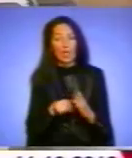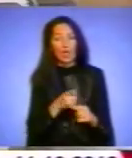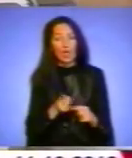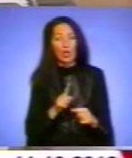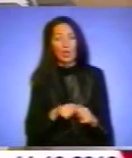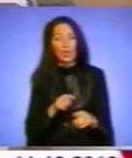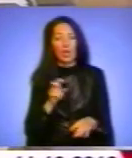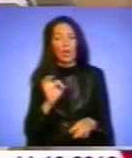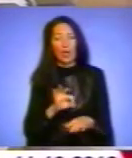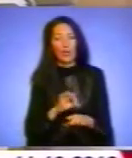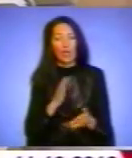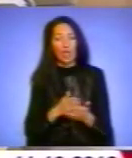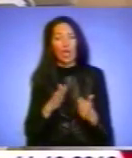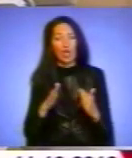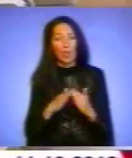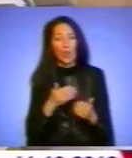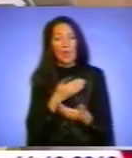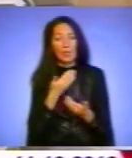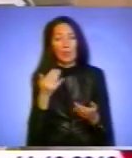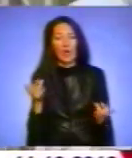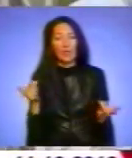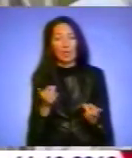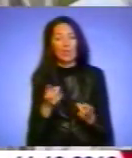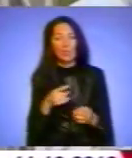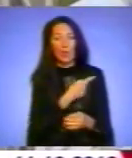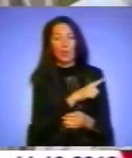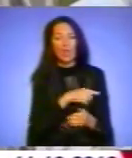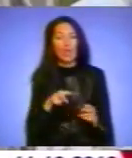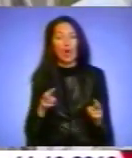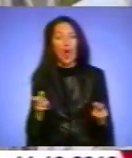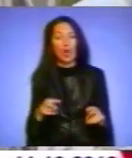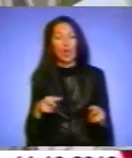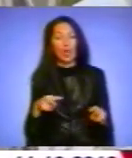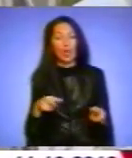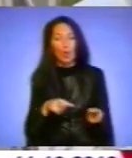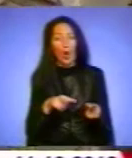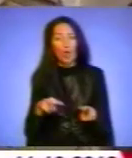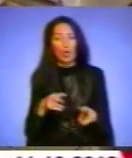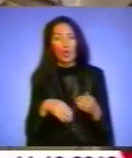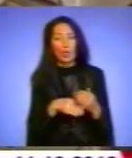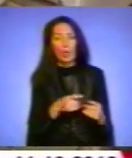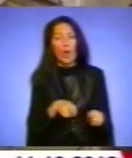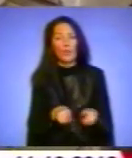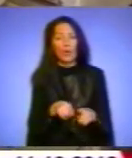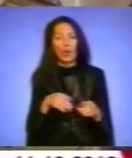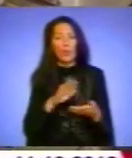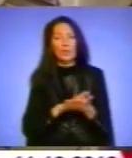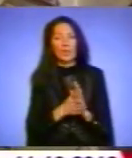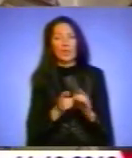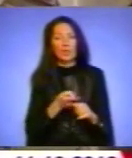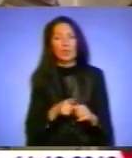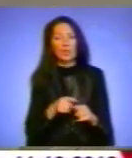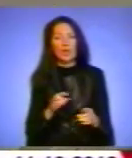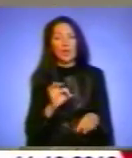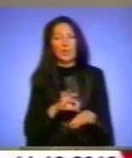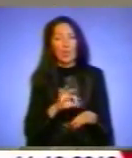пацієнти перебувають вдома і не мають належного медичного догляду. Допомога в такому стані – це насамперед знеболення, особливо, коли